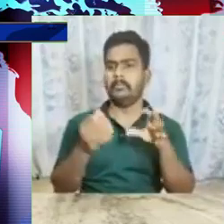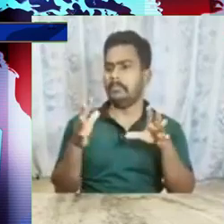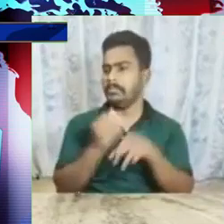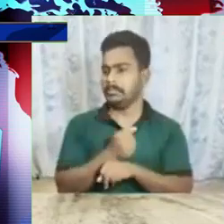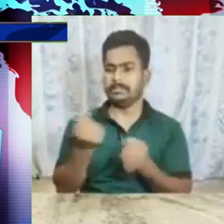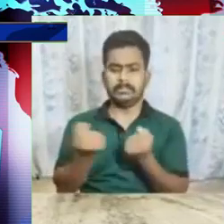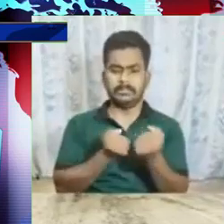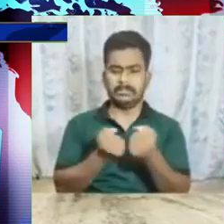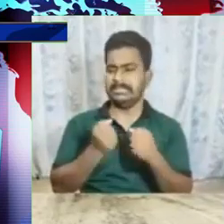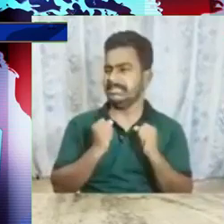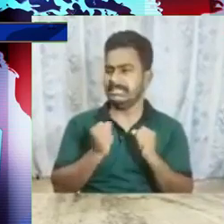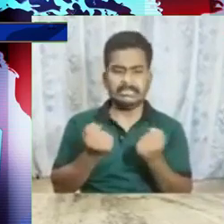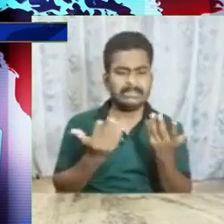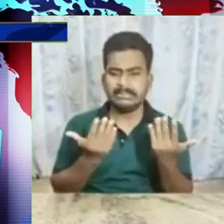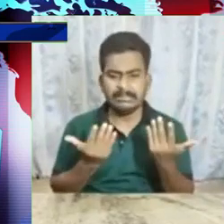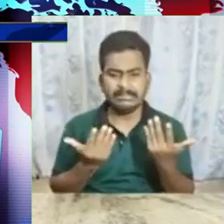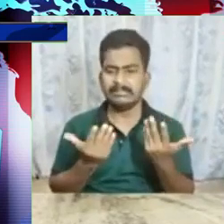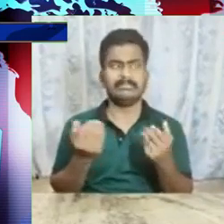ഉദ്യോഗസ്ഥരല്ലാത്ത ആരും അവിടെ ഉണ്ടാകേണ്ടതുമില്ല,